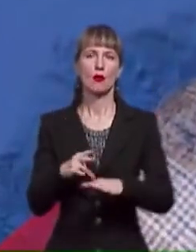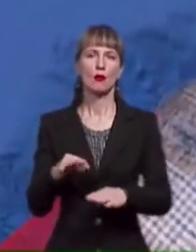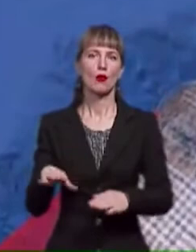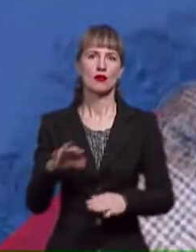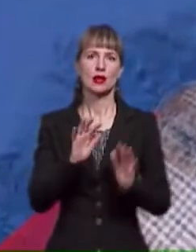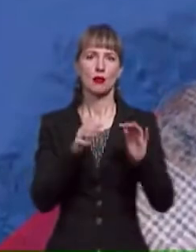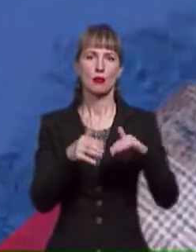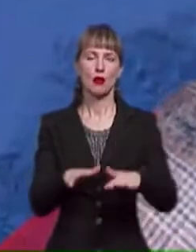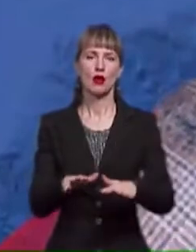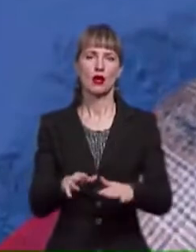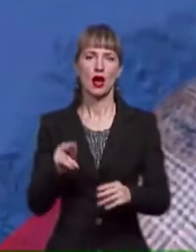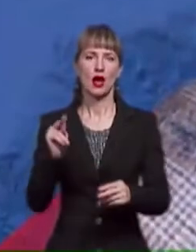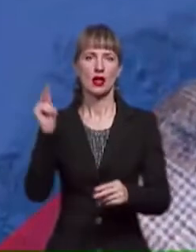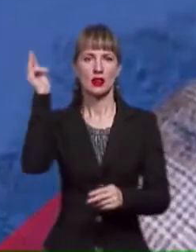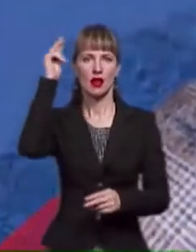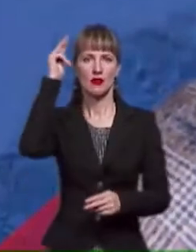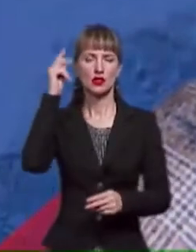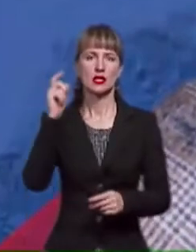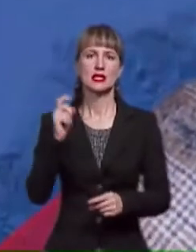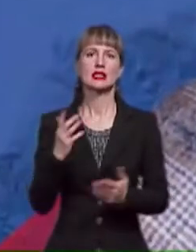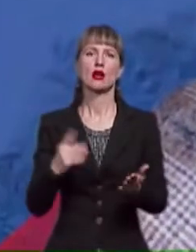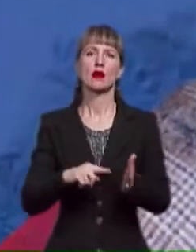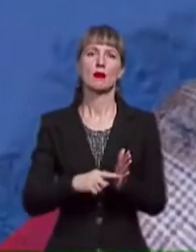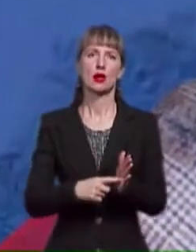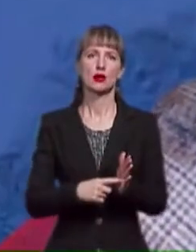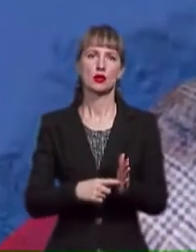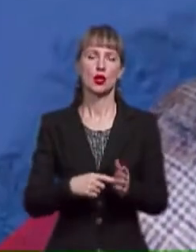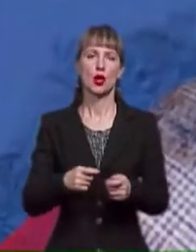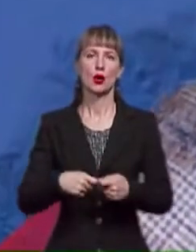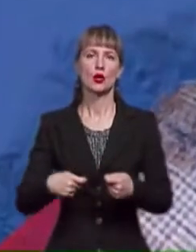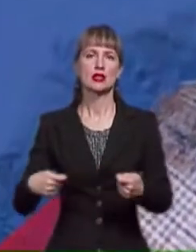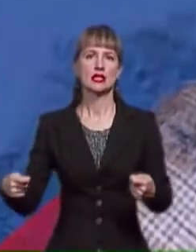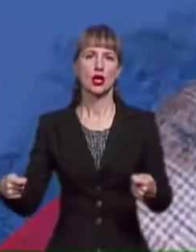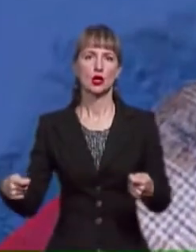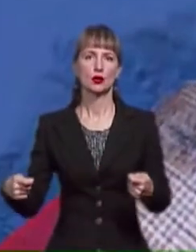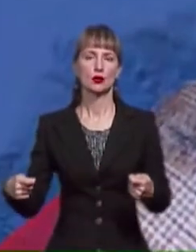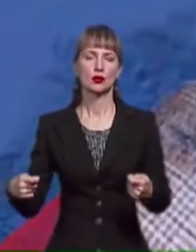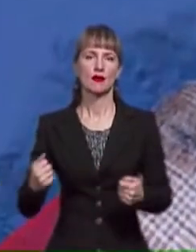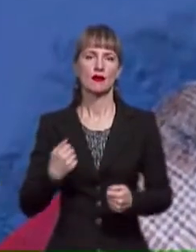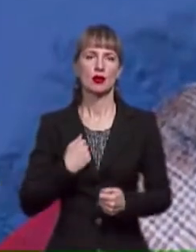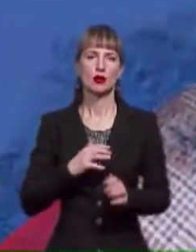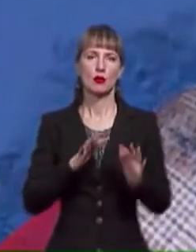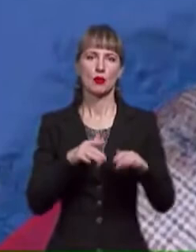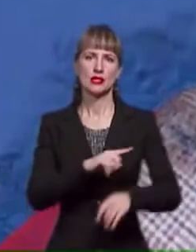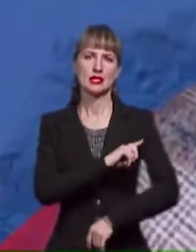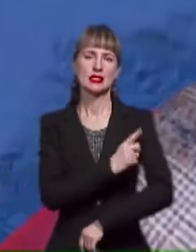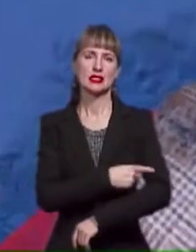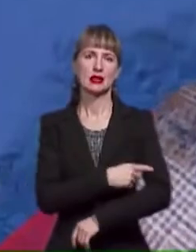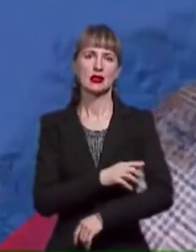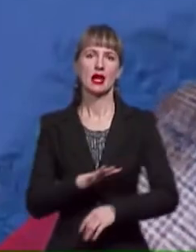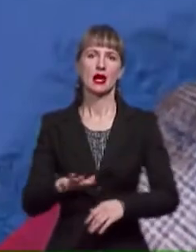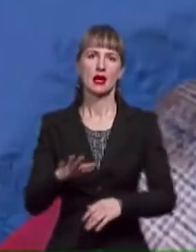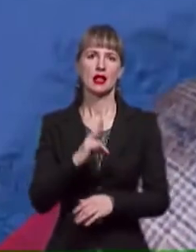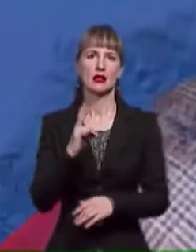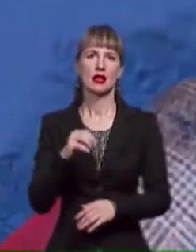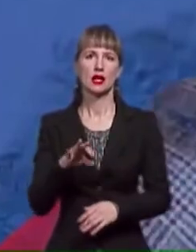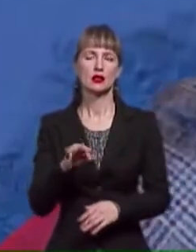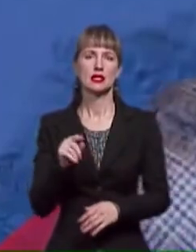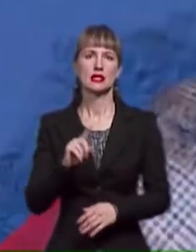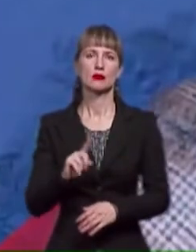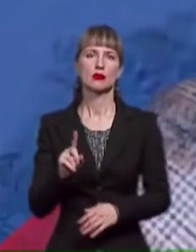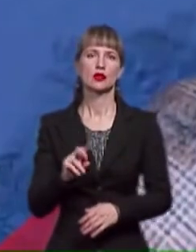морях і океанах навчання, з якою метою? Розтягнути військово-морські сили країн НАТО з тим,